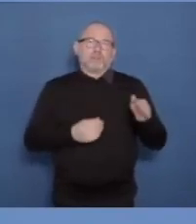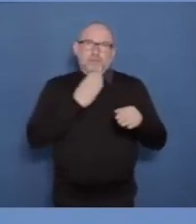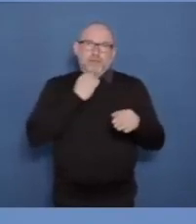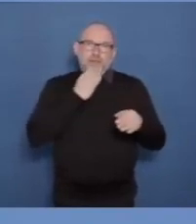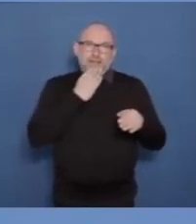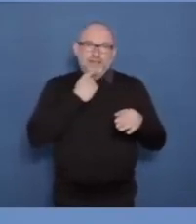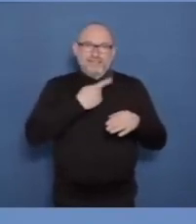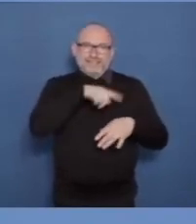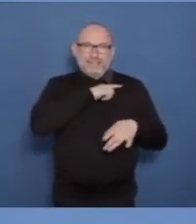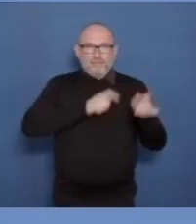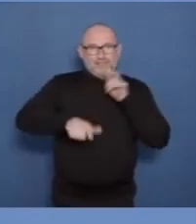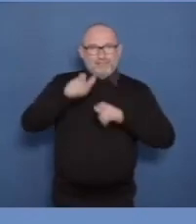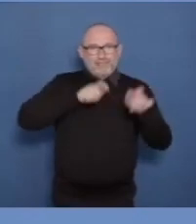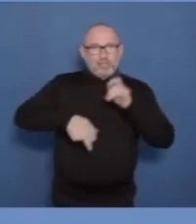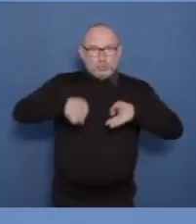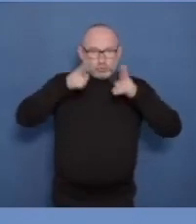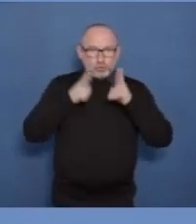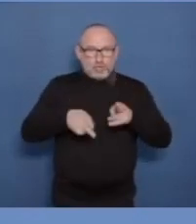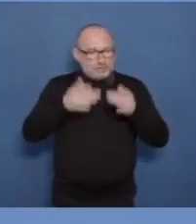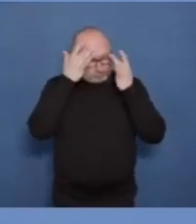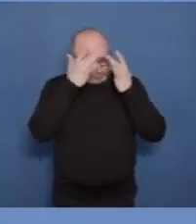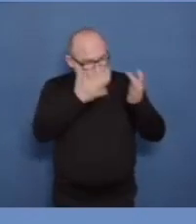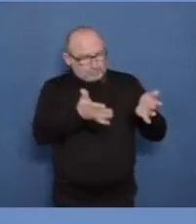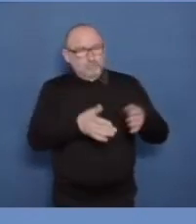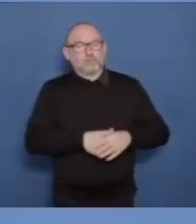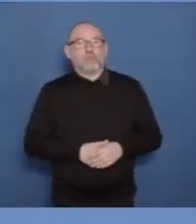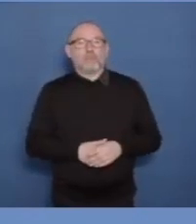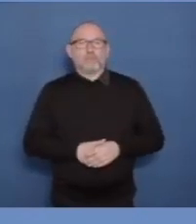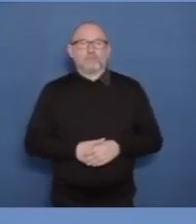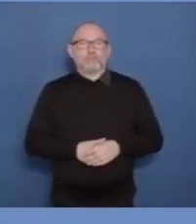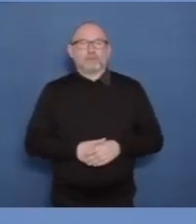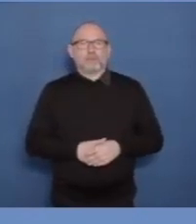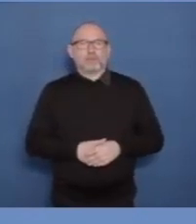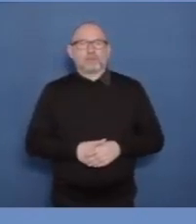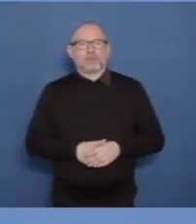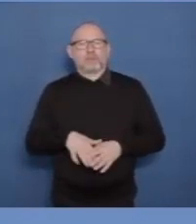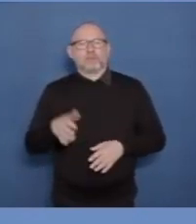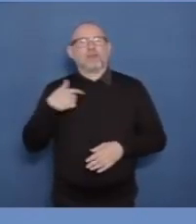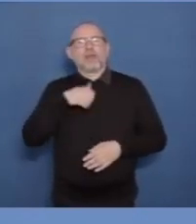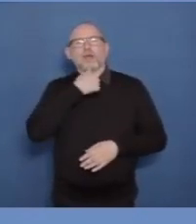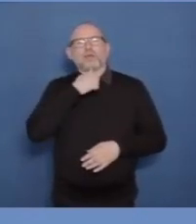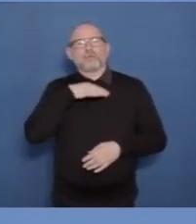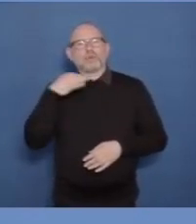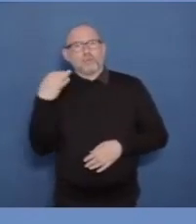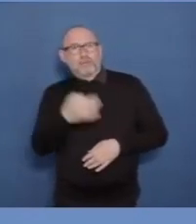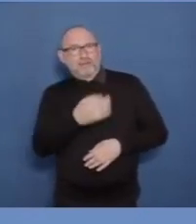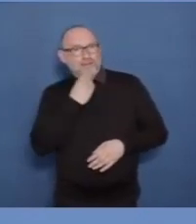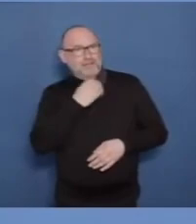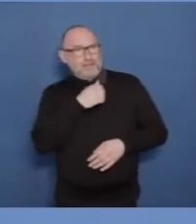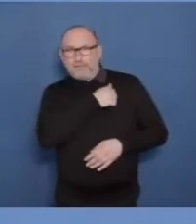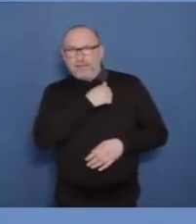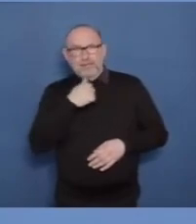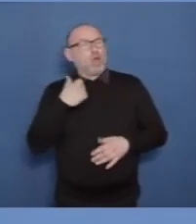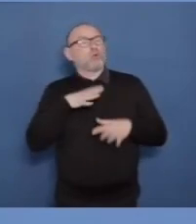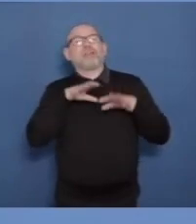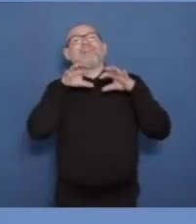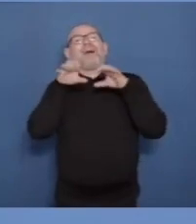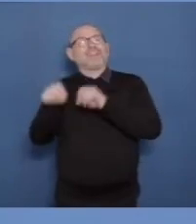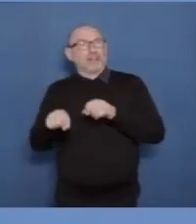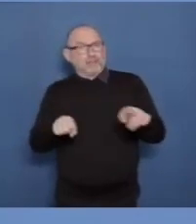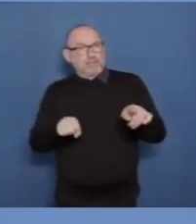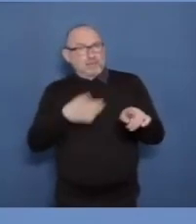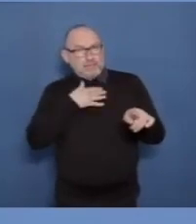dieses Selbstverteidigungsrecht zugestehen. Gibt es irgendeinen Angriff der letzten Tage vom israelischen Militär, den Sie